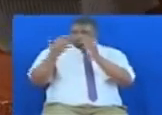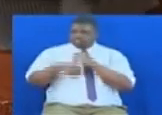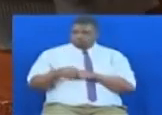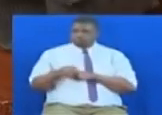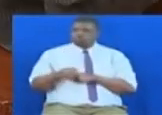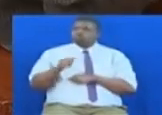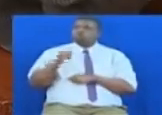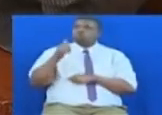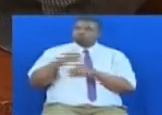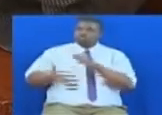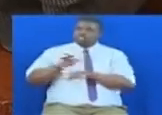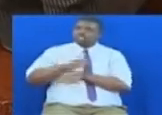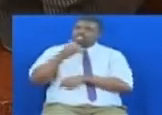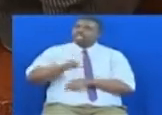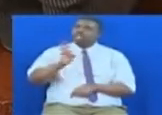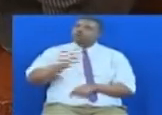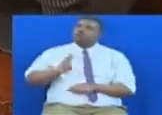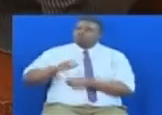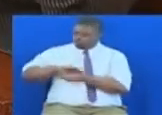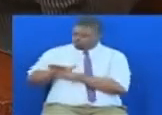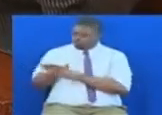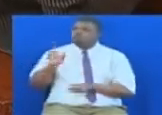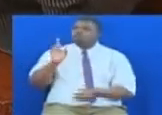ipo? Alikuwa anaenda wapi?